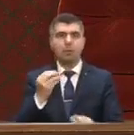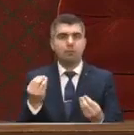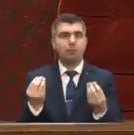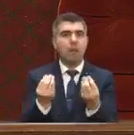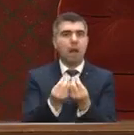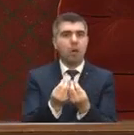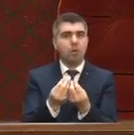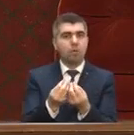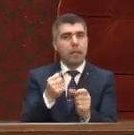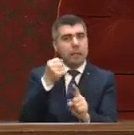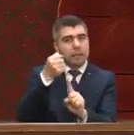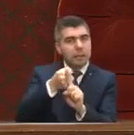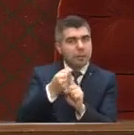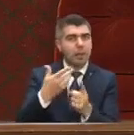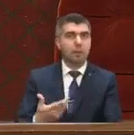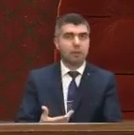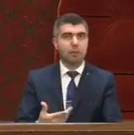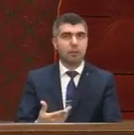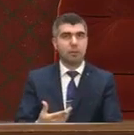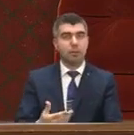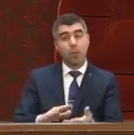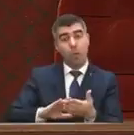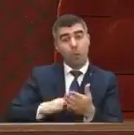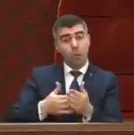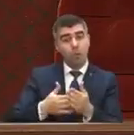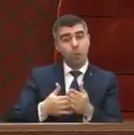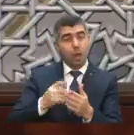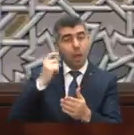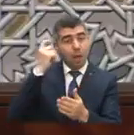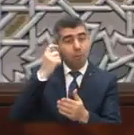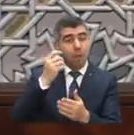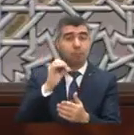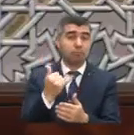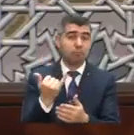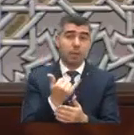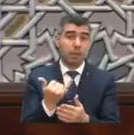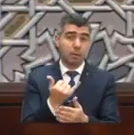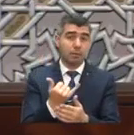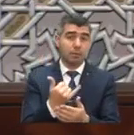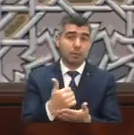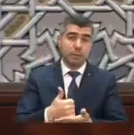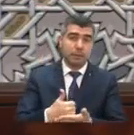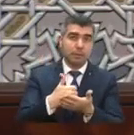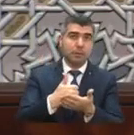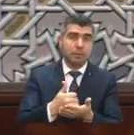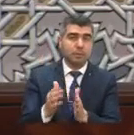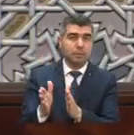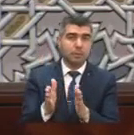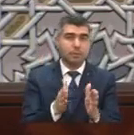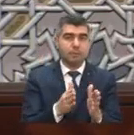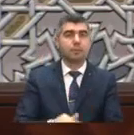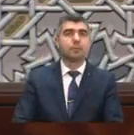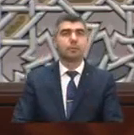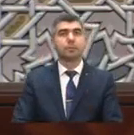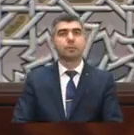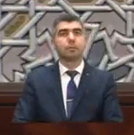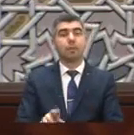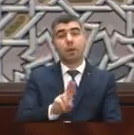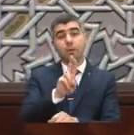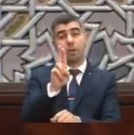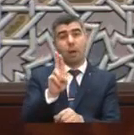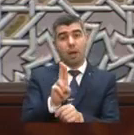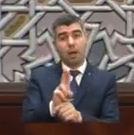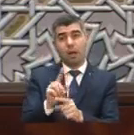اللي تتفكر. شكرا مع الشركاء كاملين. شكرا السيد الوزير. سؤال عن تاخر